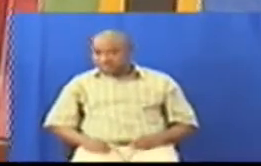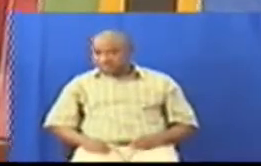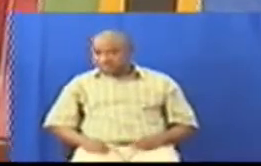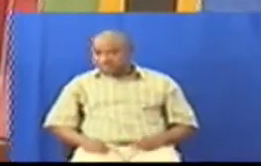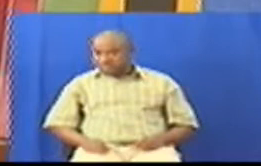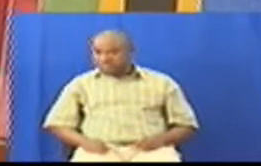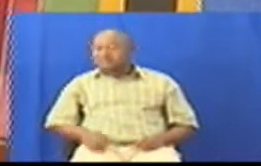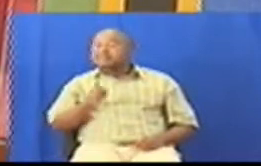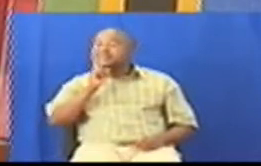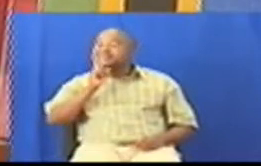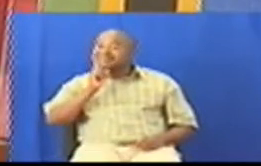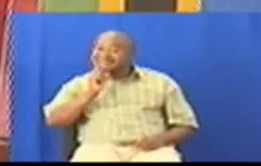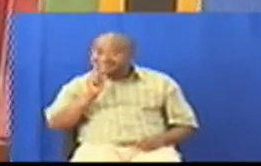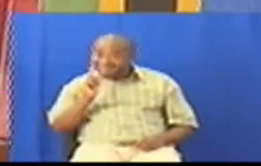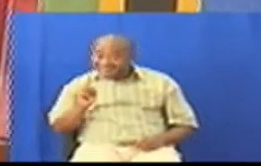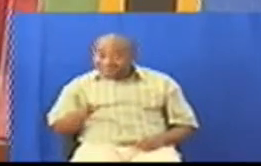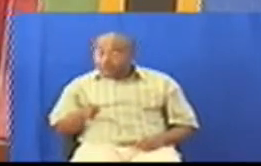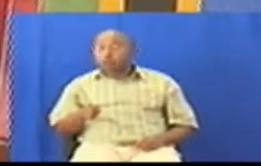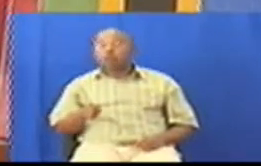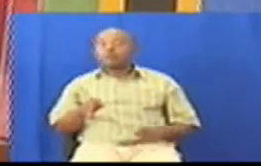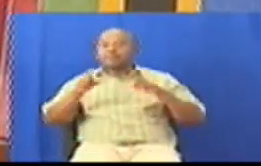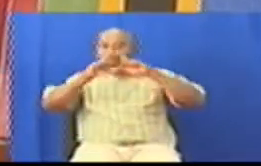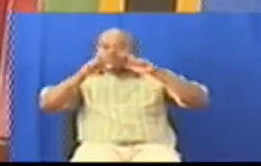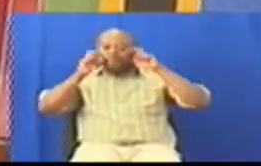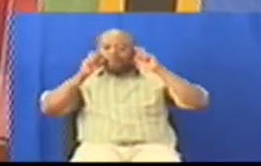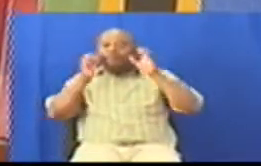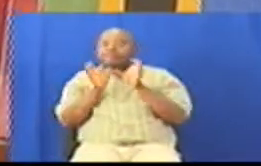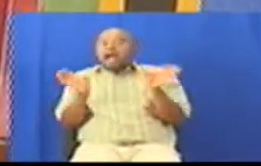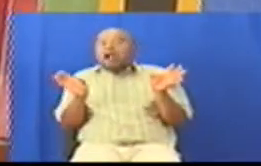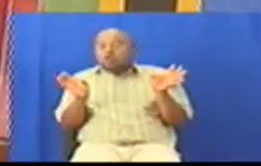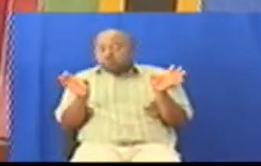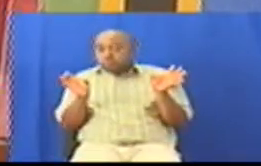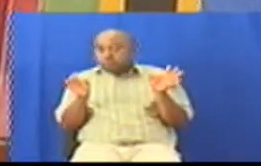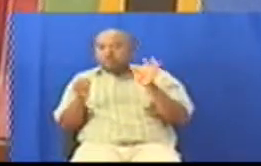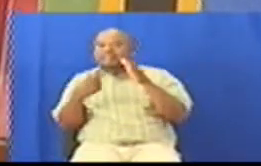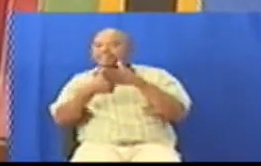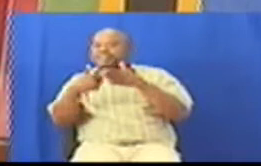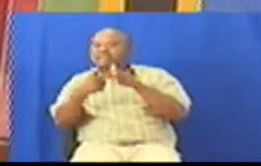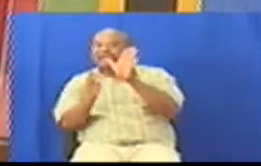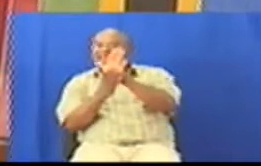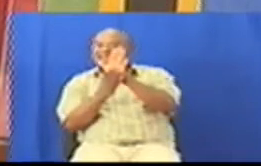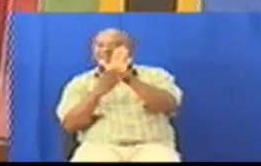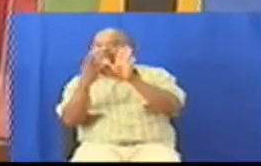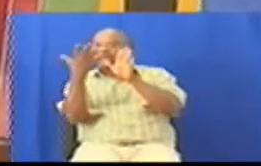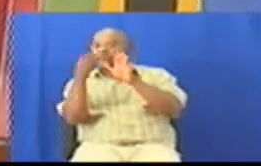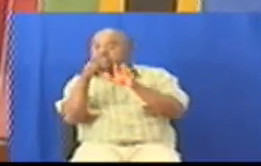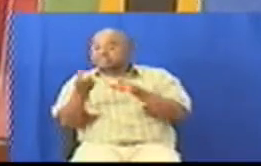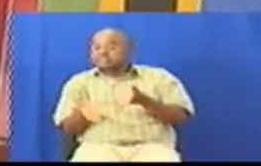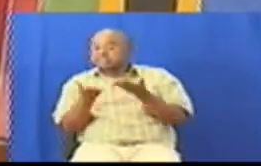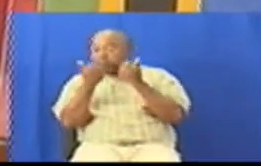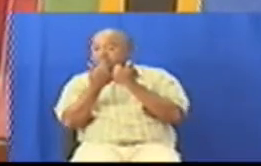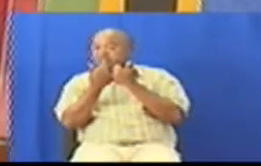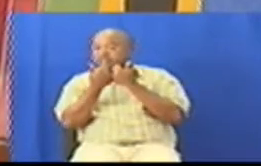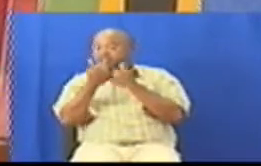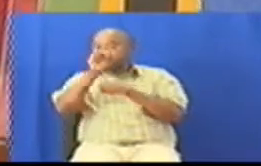Kuna maski ambazo ni surgical mask na N95 ndio zimethibitishwa pasipo shaka kwamba zinaweza zikazuia virusi